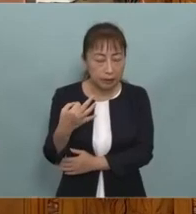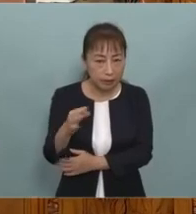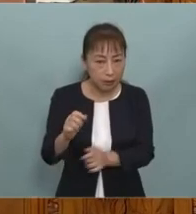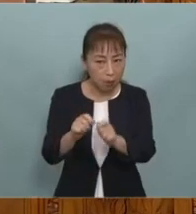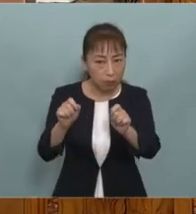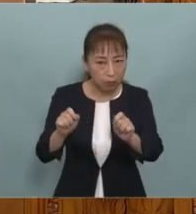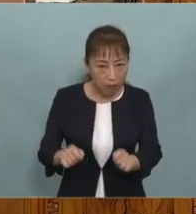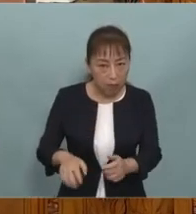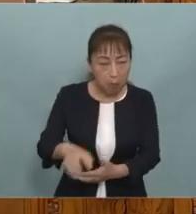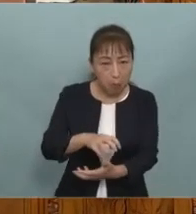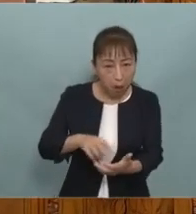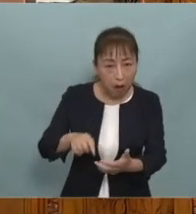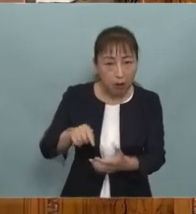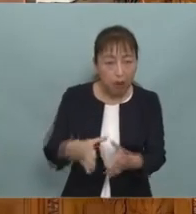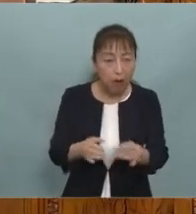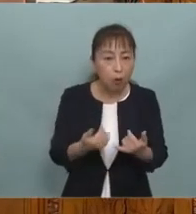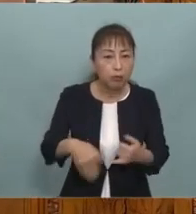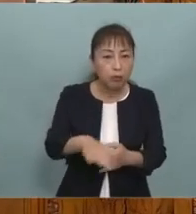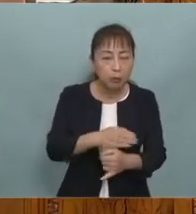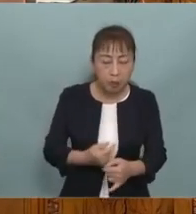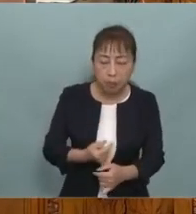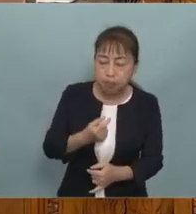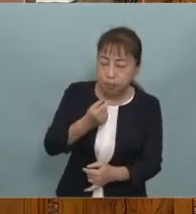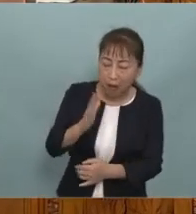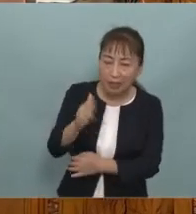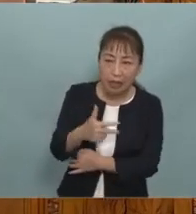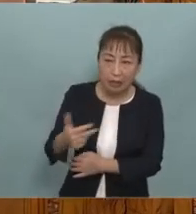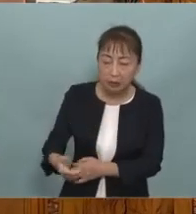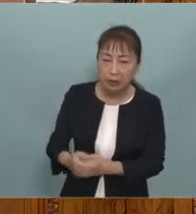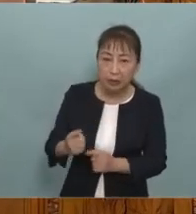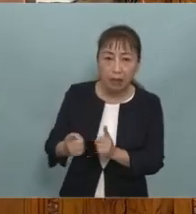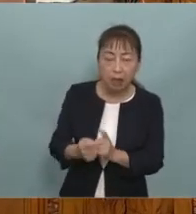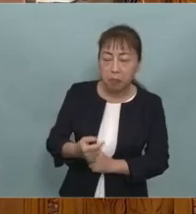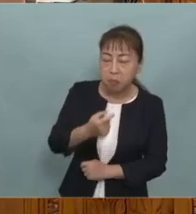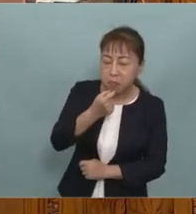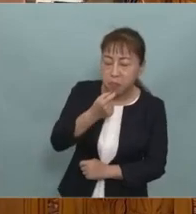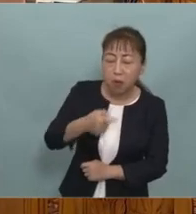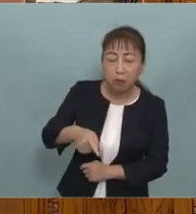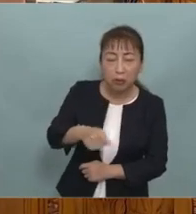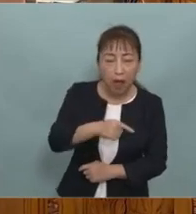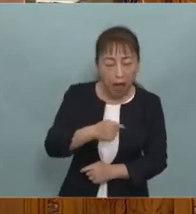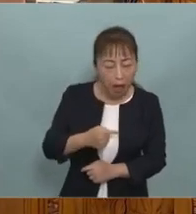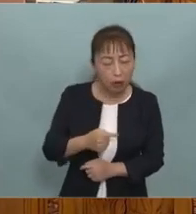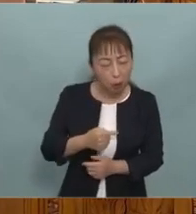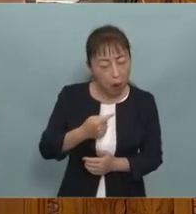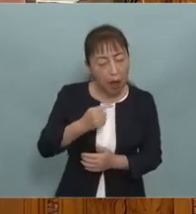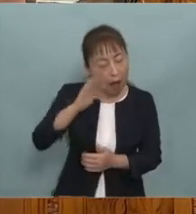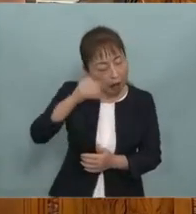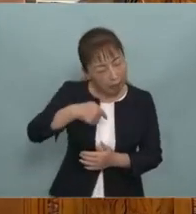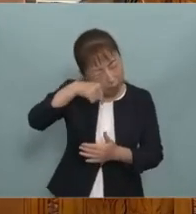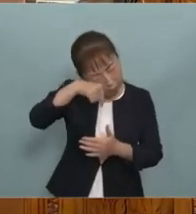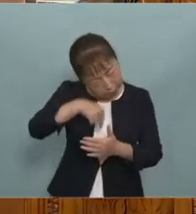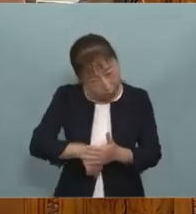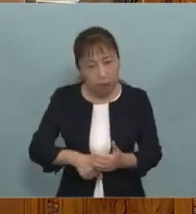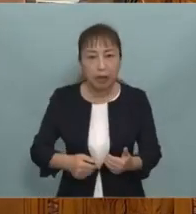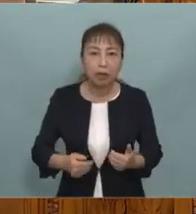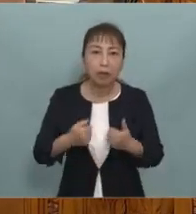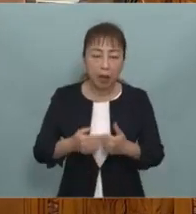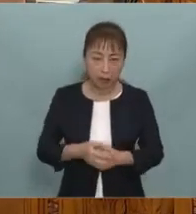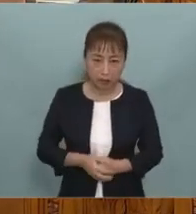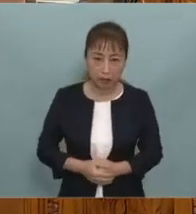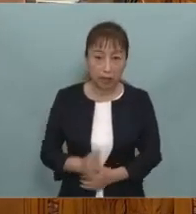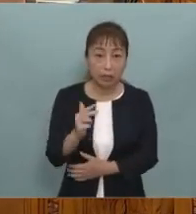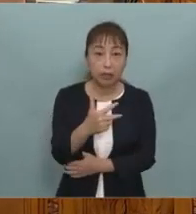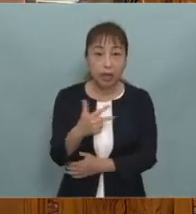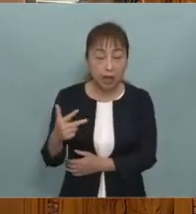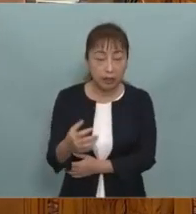巡り国民の政治不審を招いた事態について深い反省と共に触れねばなりません政治資金問題